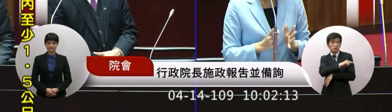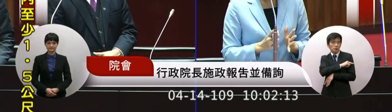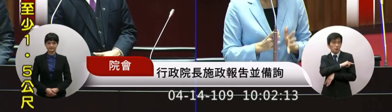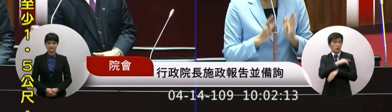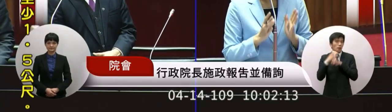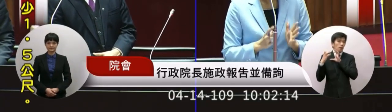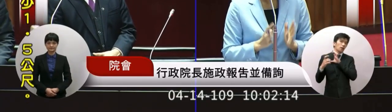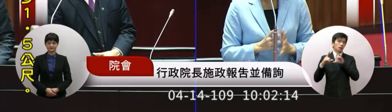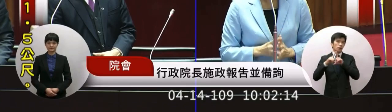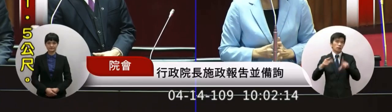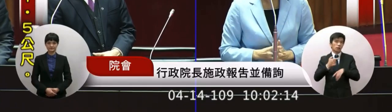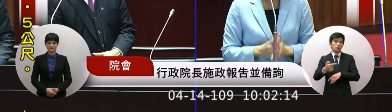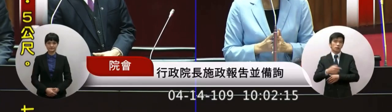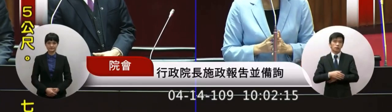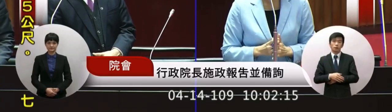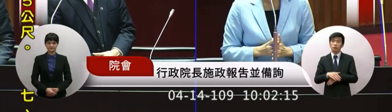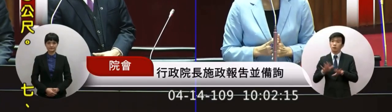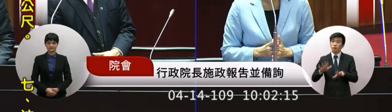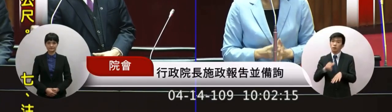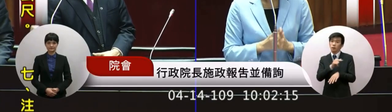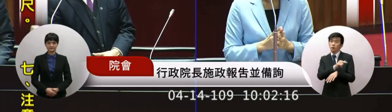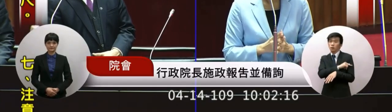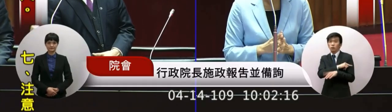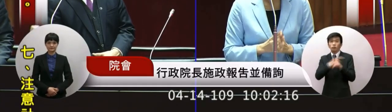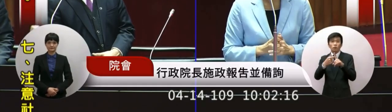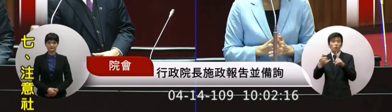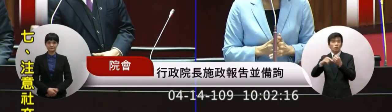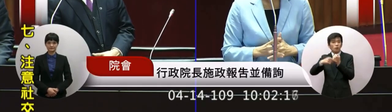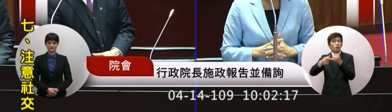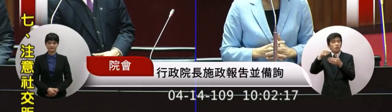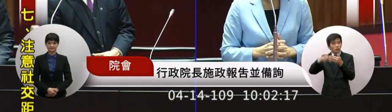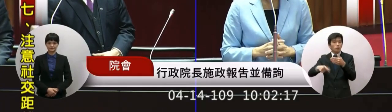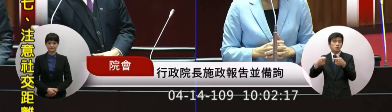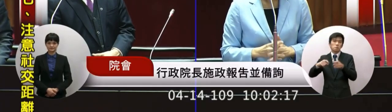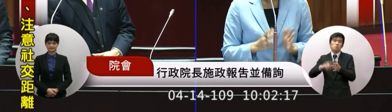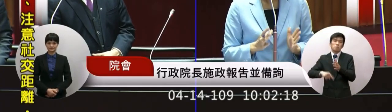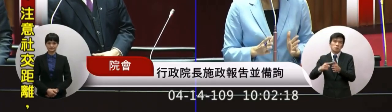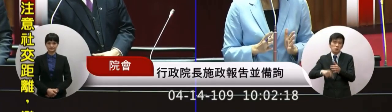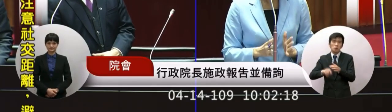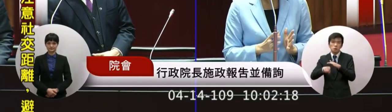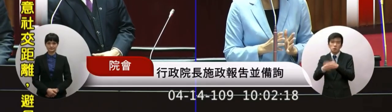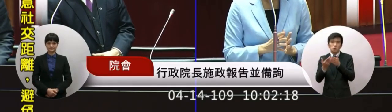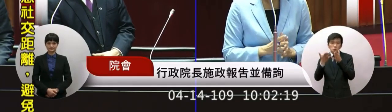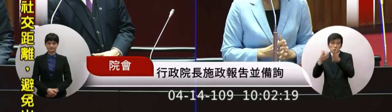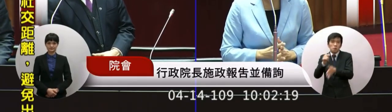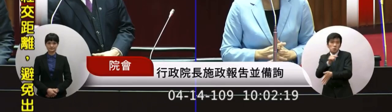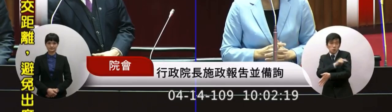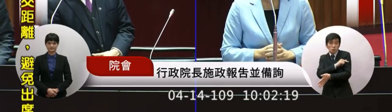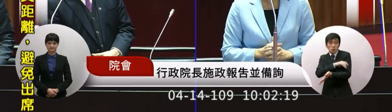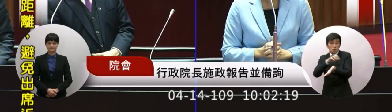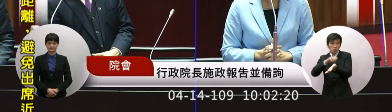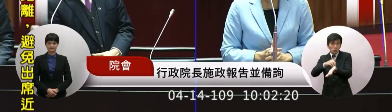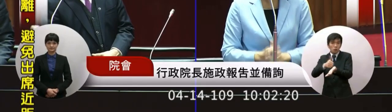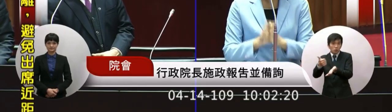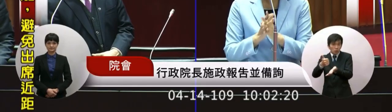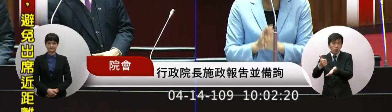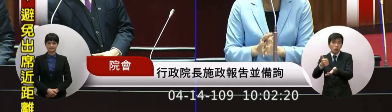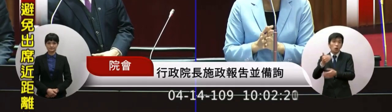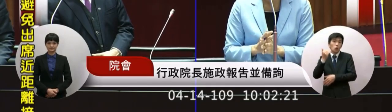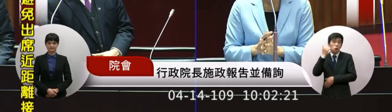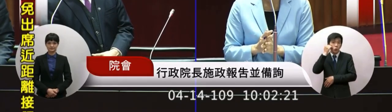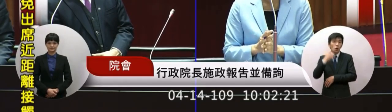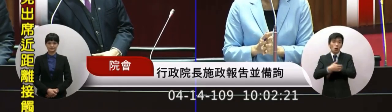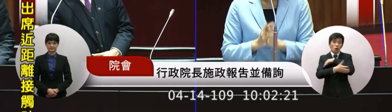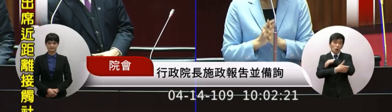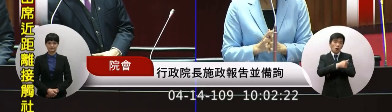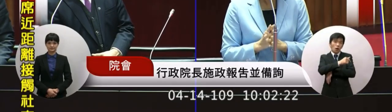力，目前的护理人员法仅规范到护理师、护士，实际上照顾慢性病或重症的